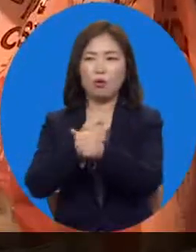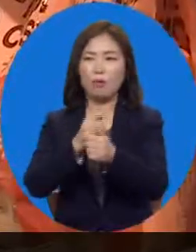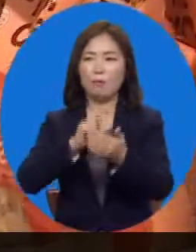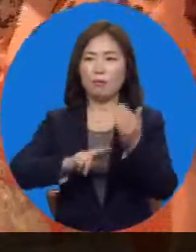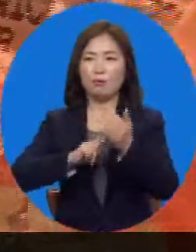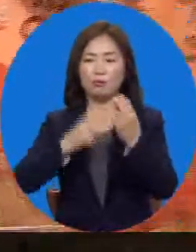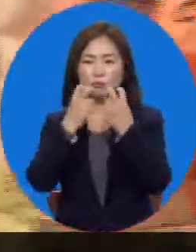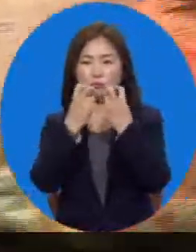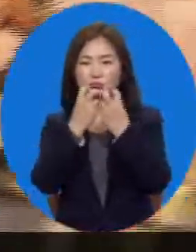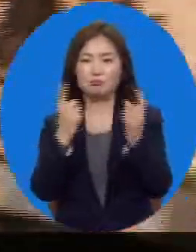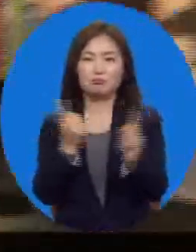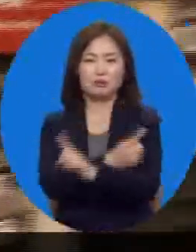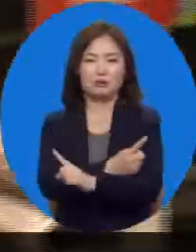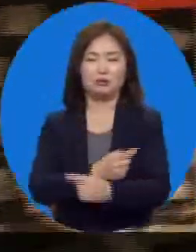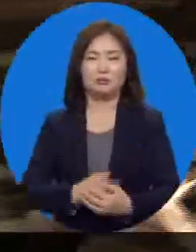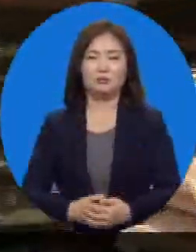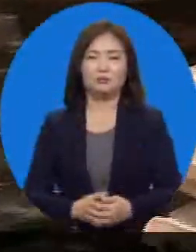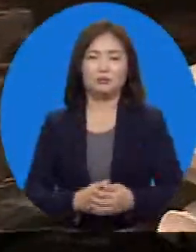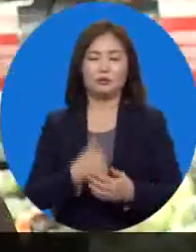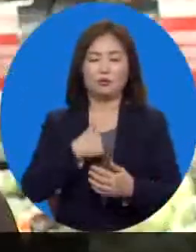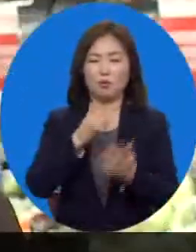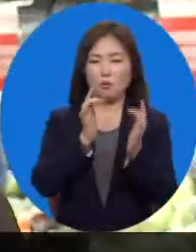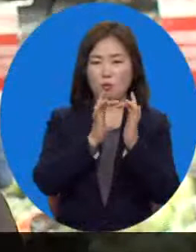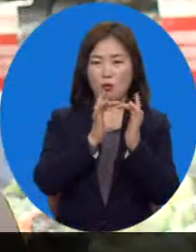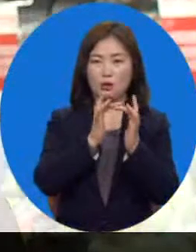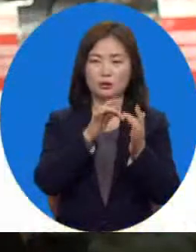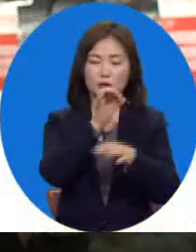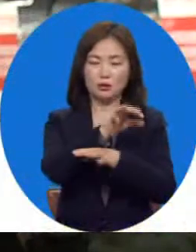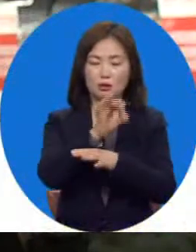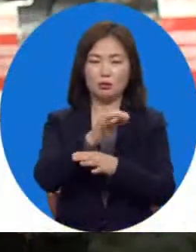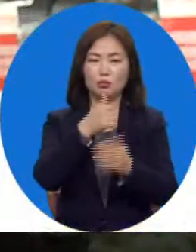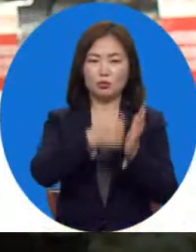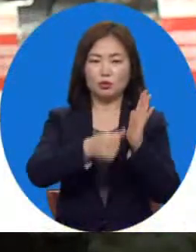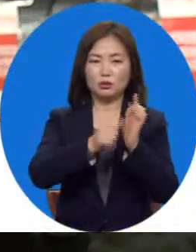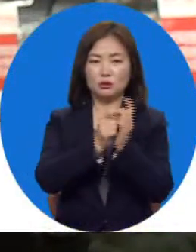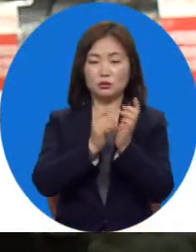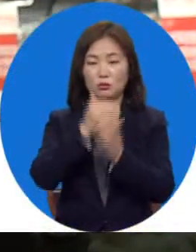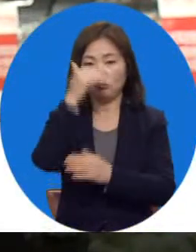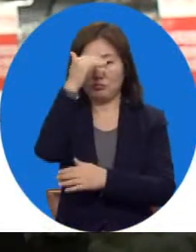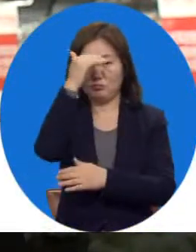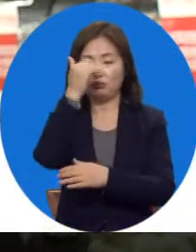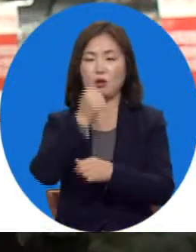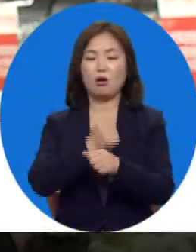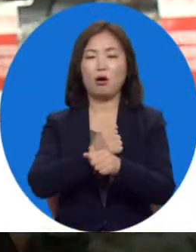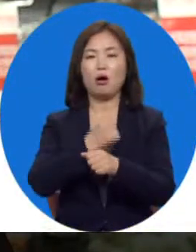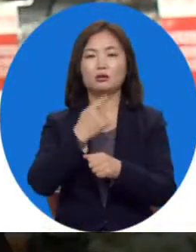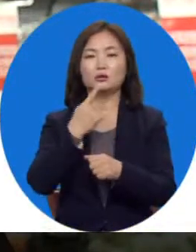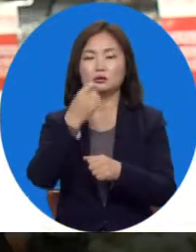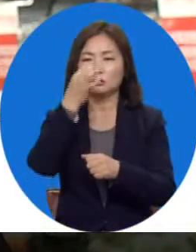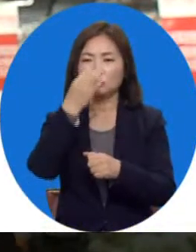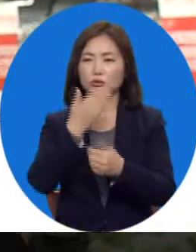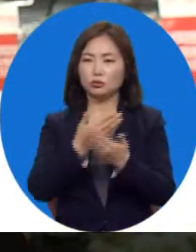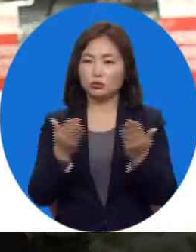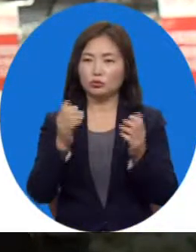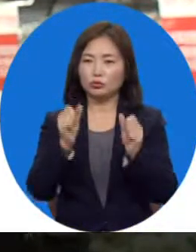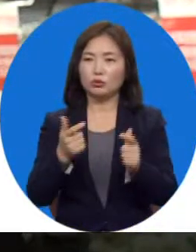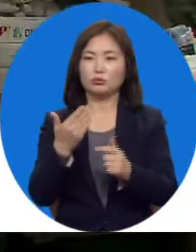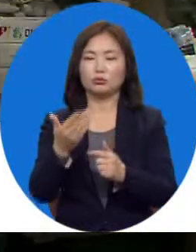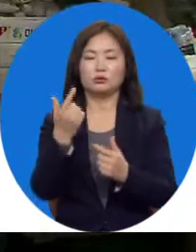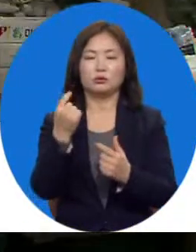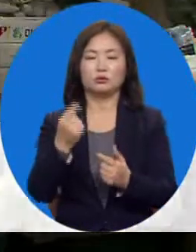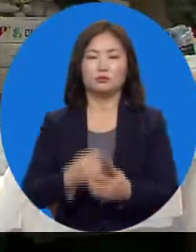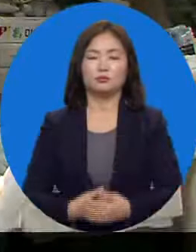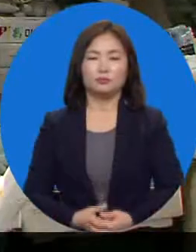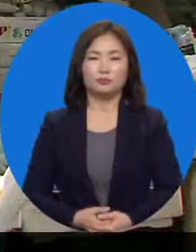판매 전략입니다. 내가 온라인에서 살 상품들을 직접 와서 보는 쇼룸의 기능도 제공한다라고 보시면 될